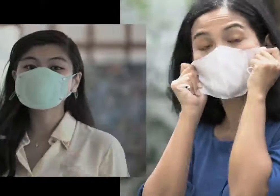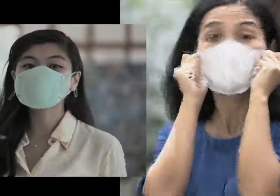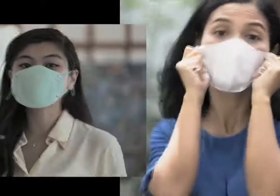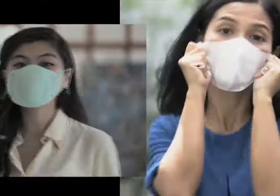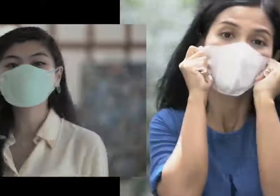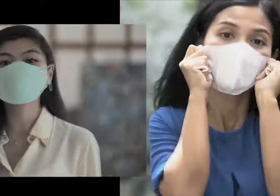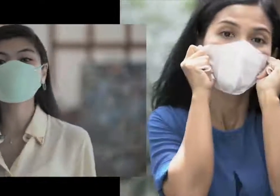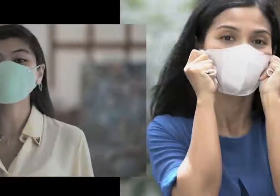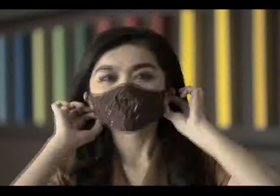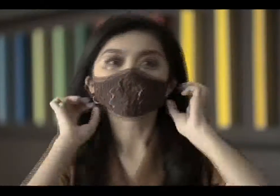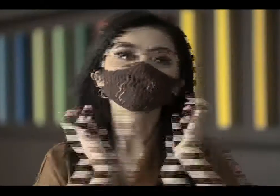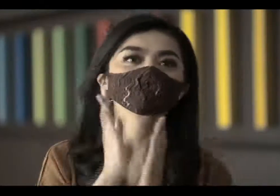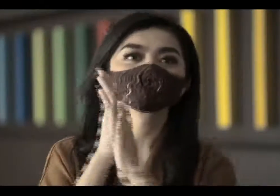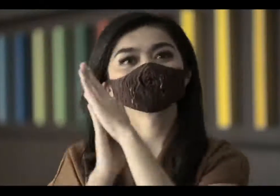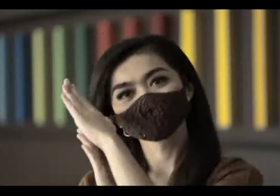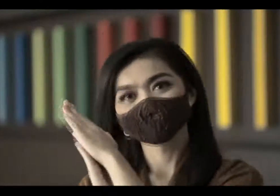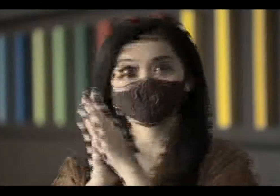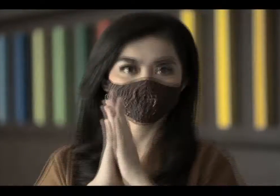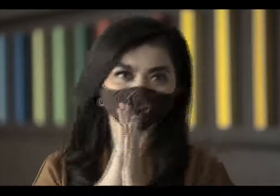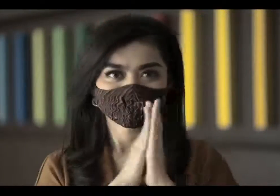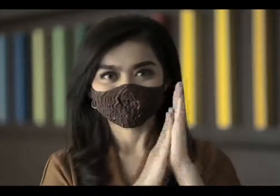muncul jauh